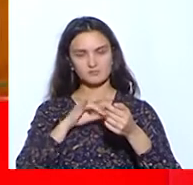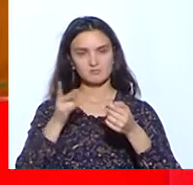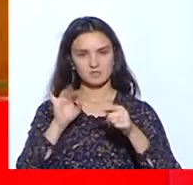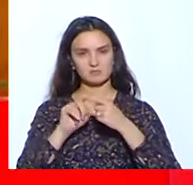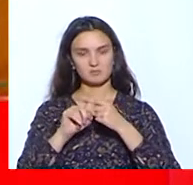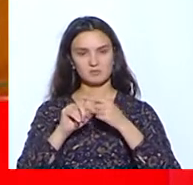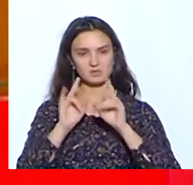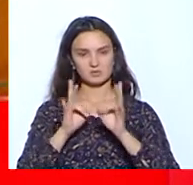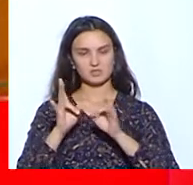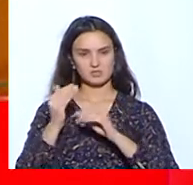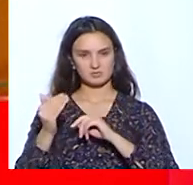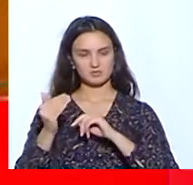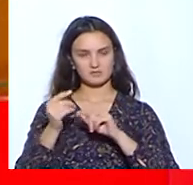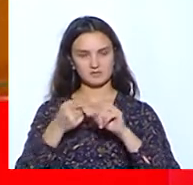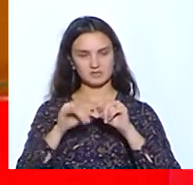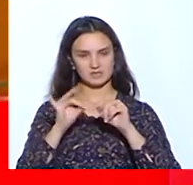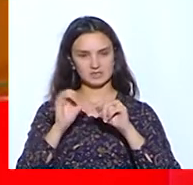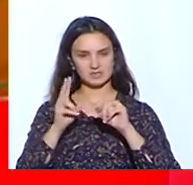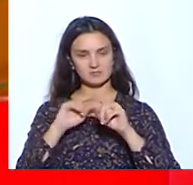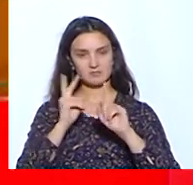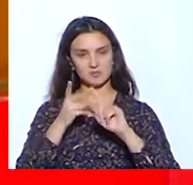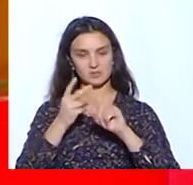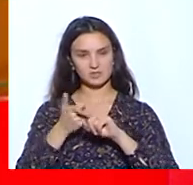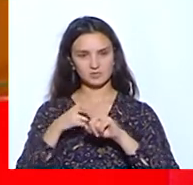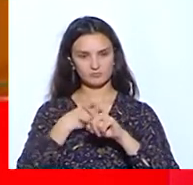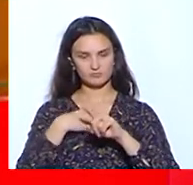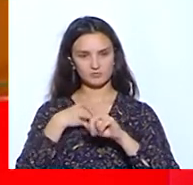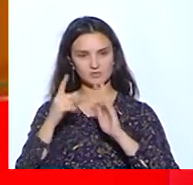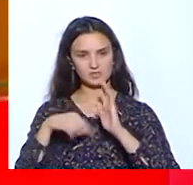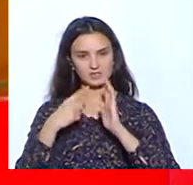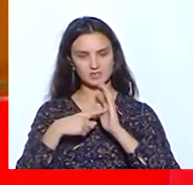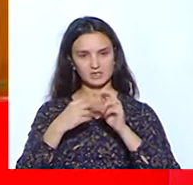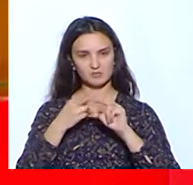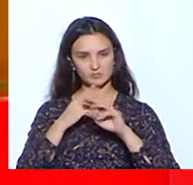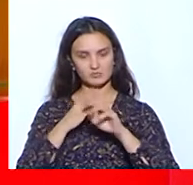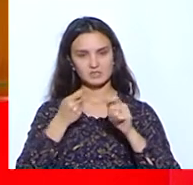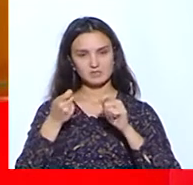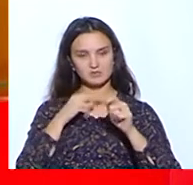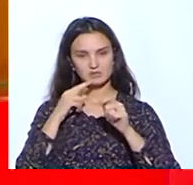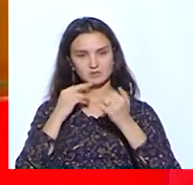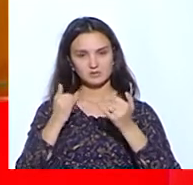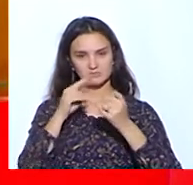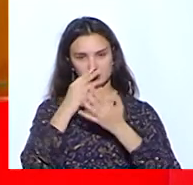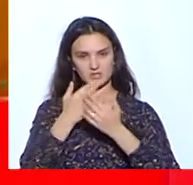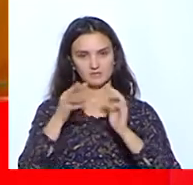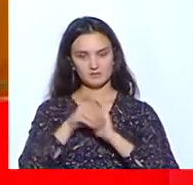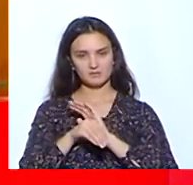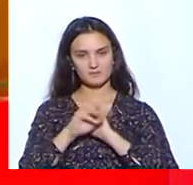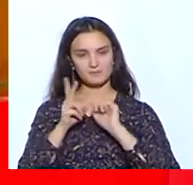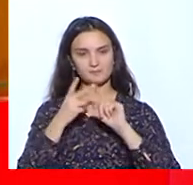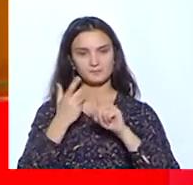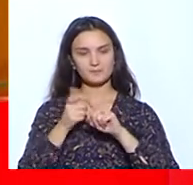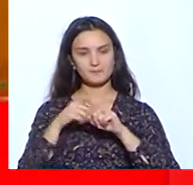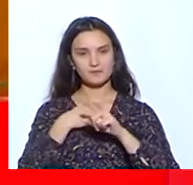მაგრამ ინფექციური დაზიანებისთვის იქნება რისკები. მეორე ძალიან მნიშვნელოვანი საკითხი, აი ამიტომ არის სიფრთხილის ზონაში დღეს მედიკამენტები. მეორე